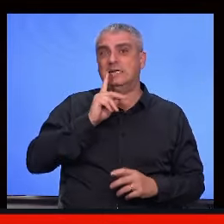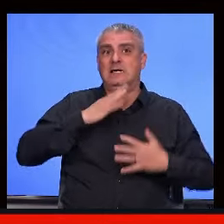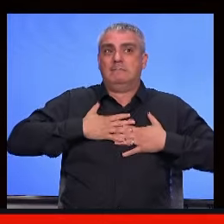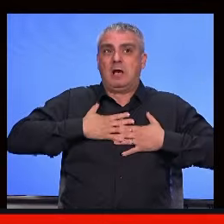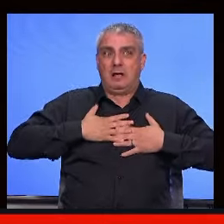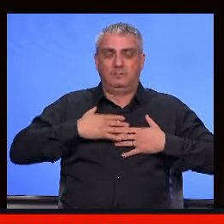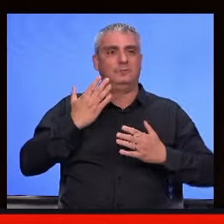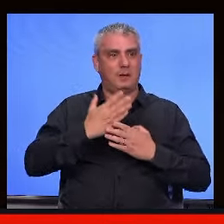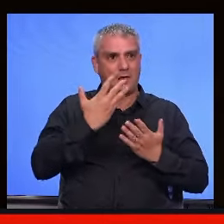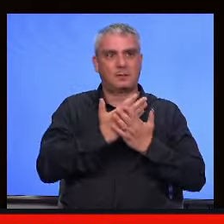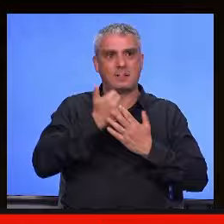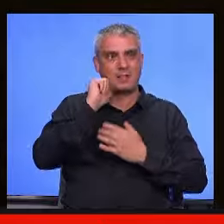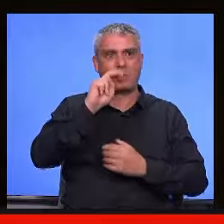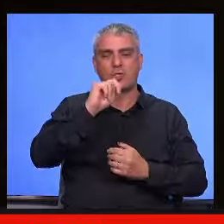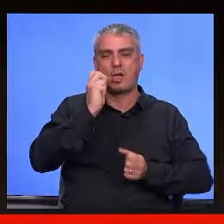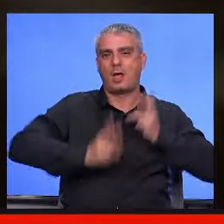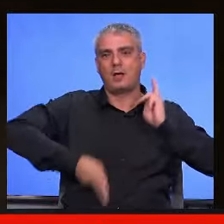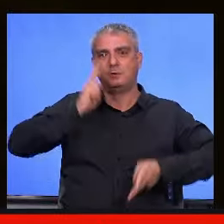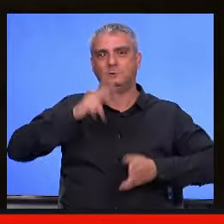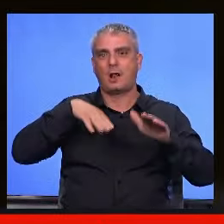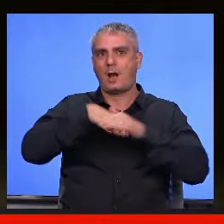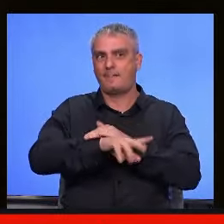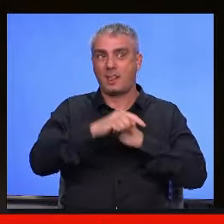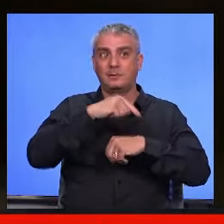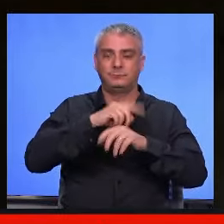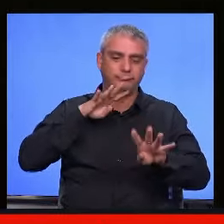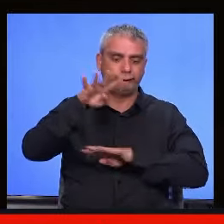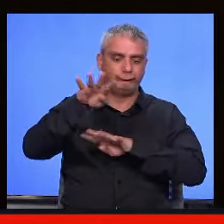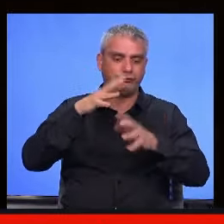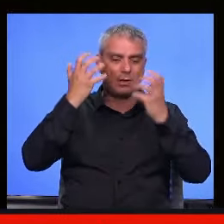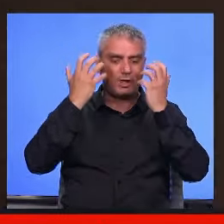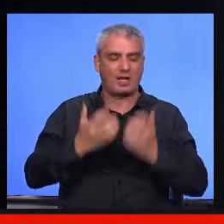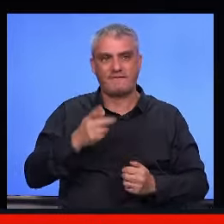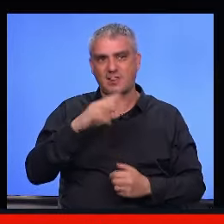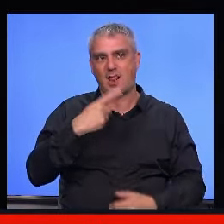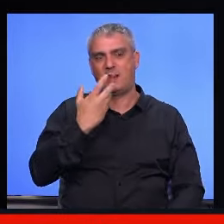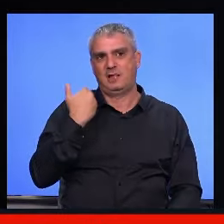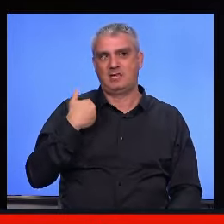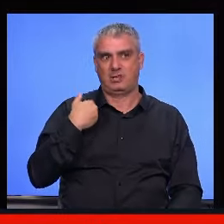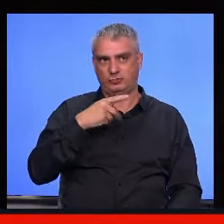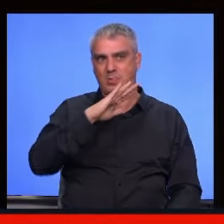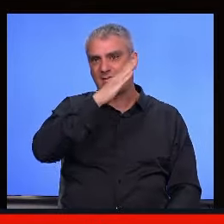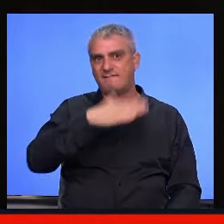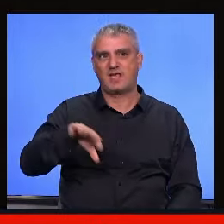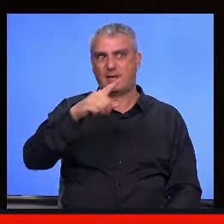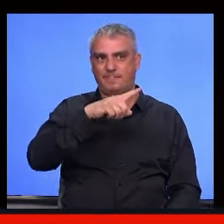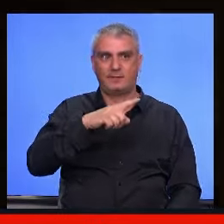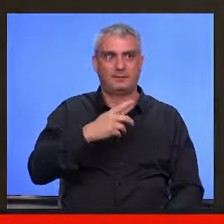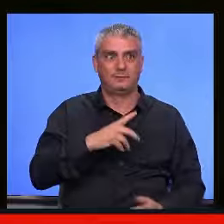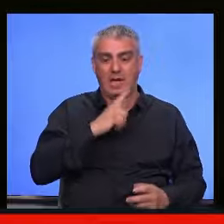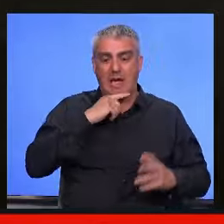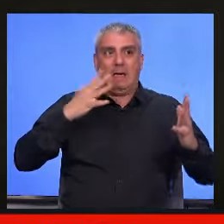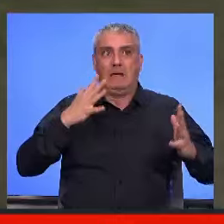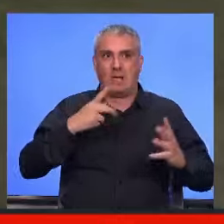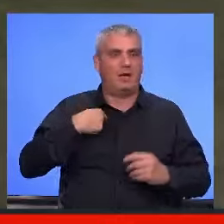כך תיעדה אמש נויה את הריצה למקלט בזמן המתח הכבד שנורה לקריית שמונה והאם. אבל לא ידענו